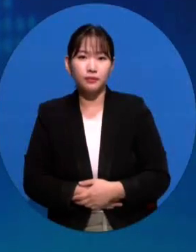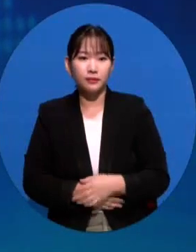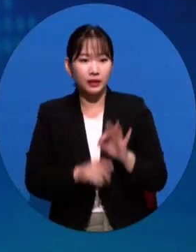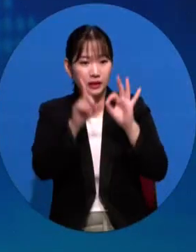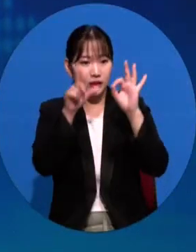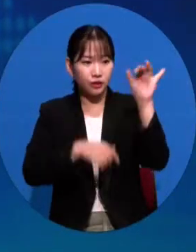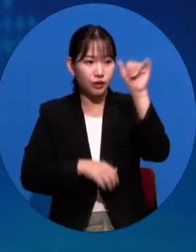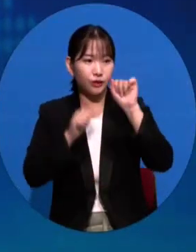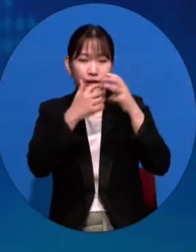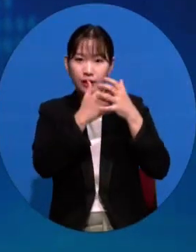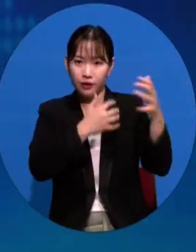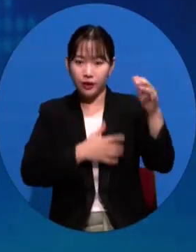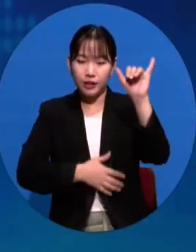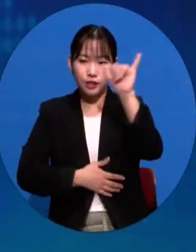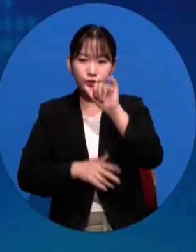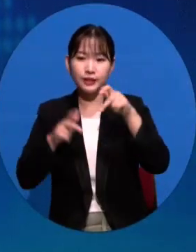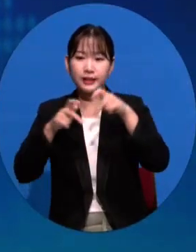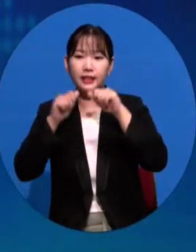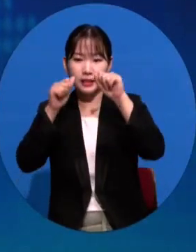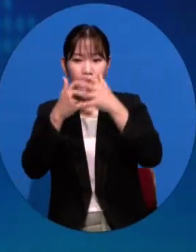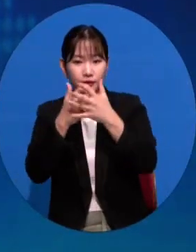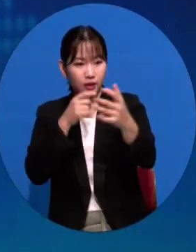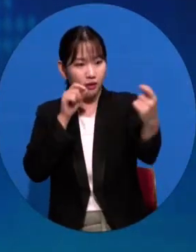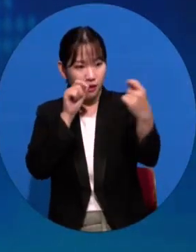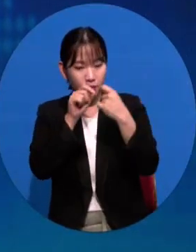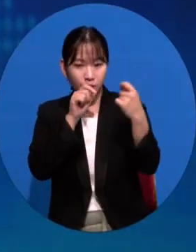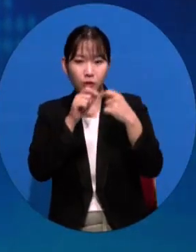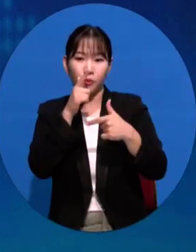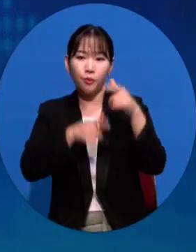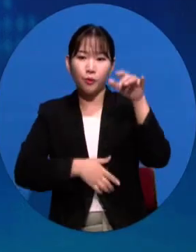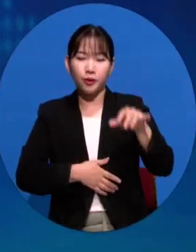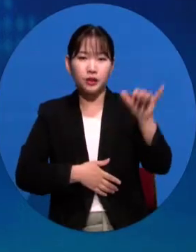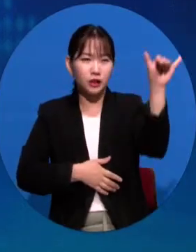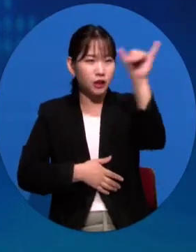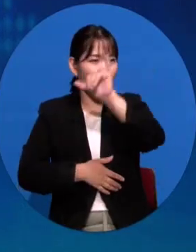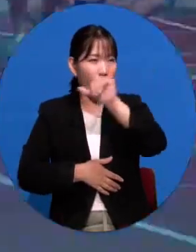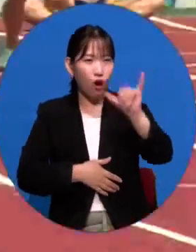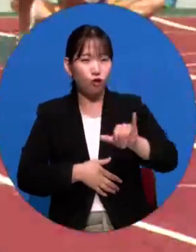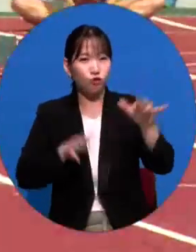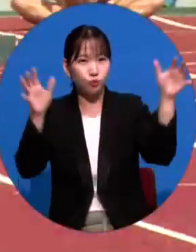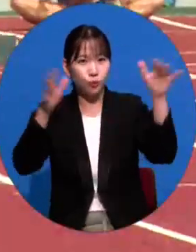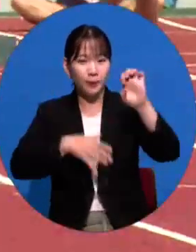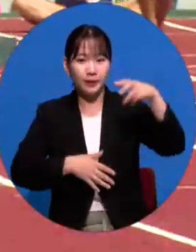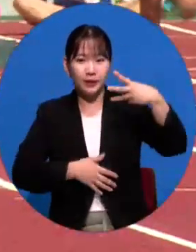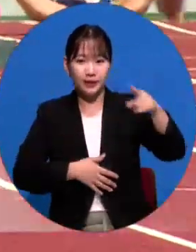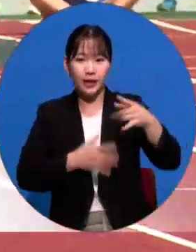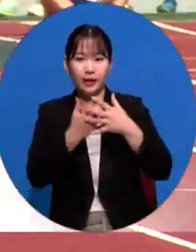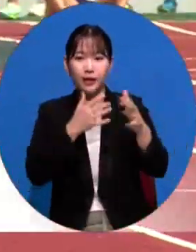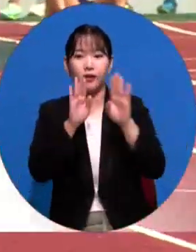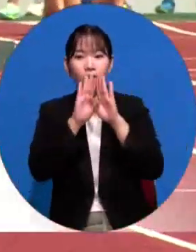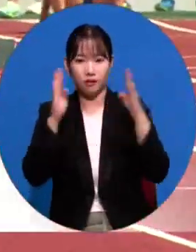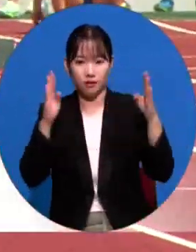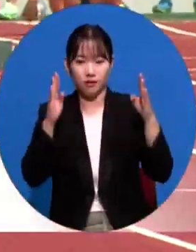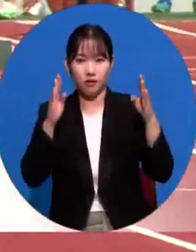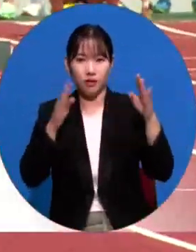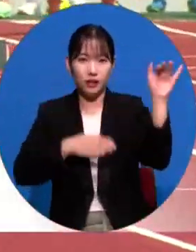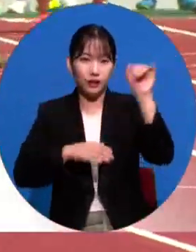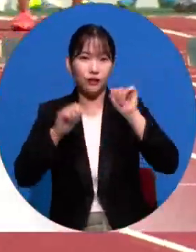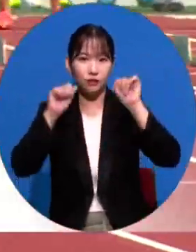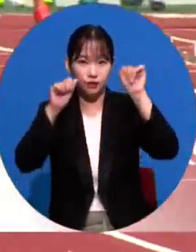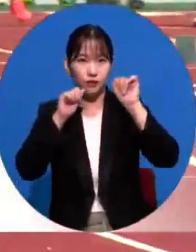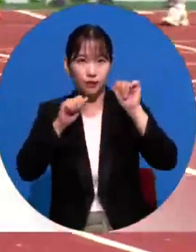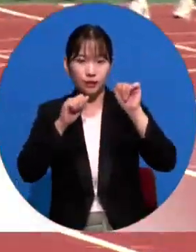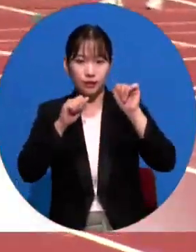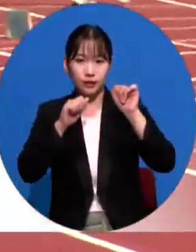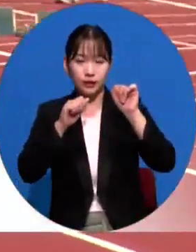10월 전국체전과 전국장애인체전을 앞두고 목포에서 전국규모 프레대회가 열립니다. 전국규모